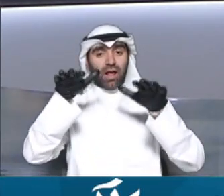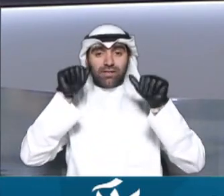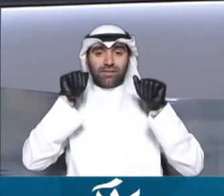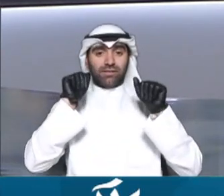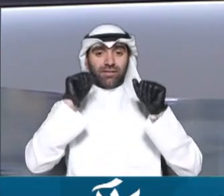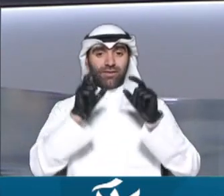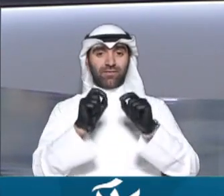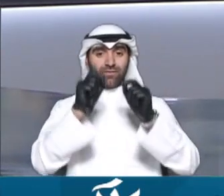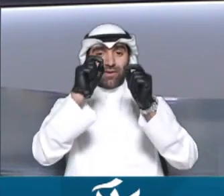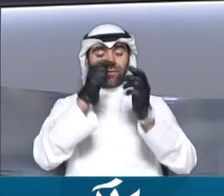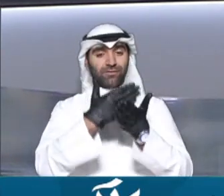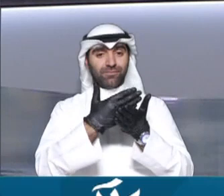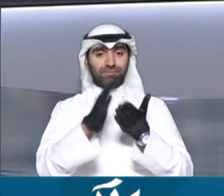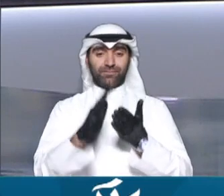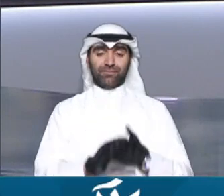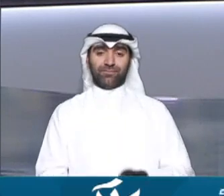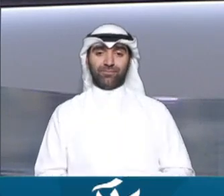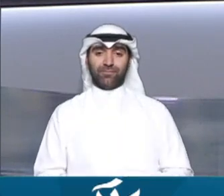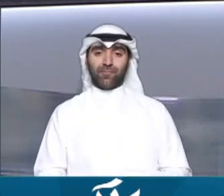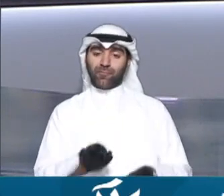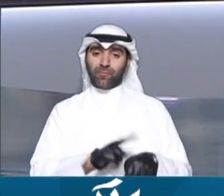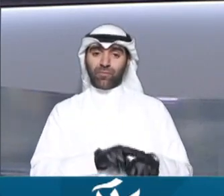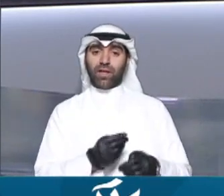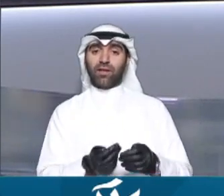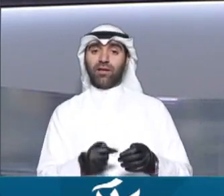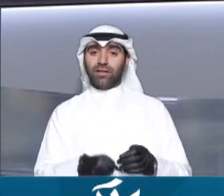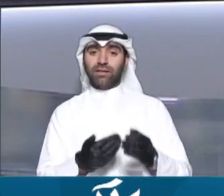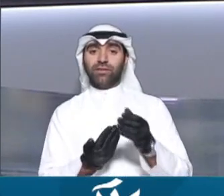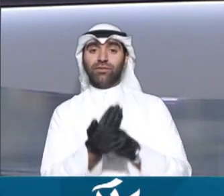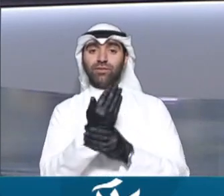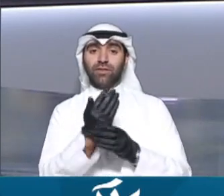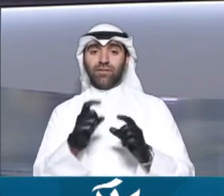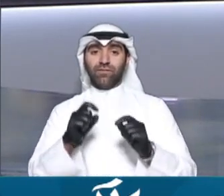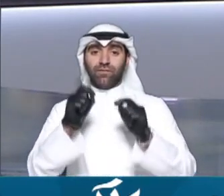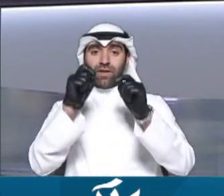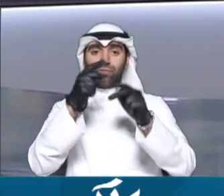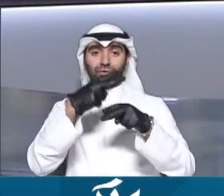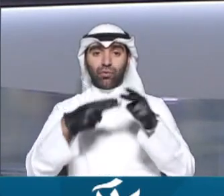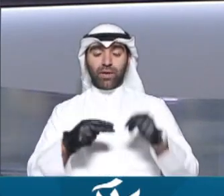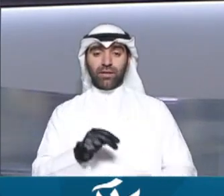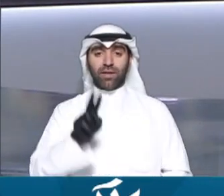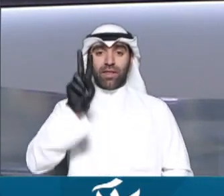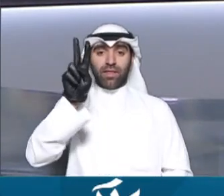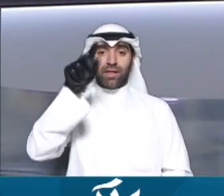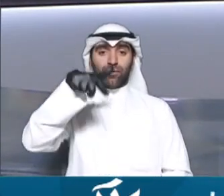حالة يعني مؤكدة، ووصل بذلك الإجمالي إلى